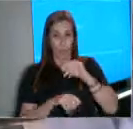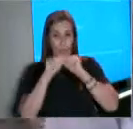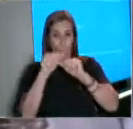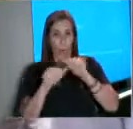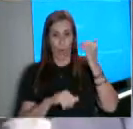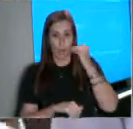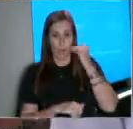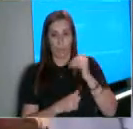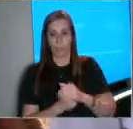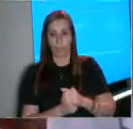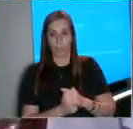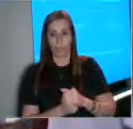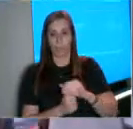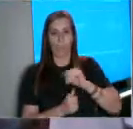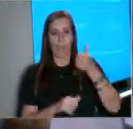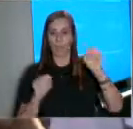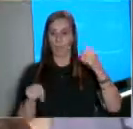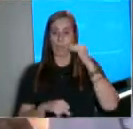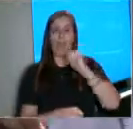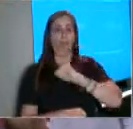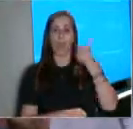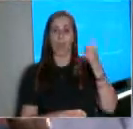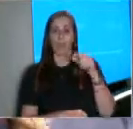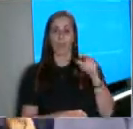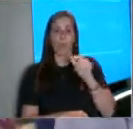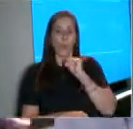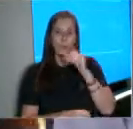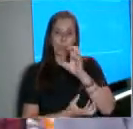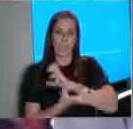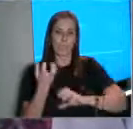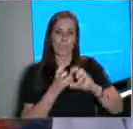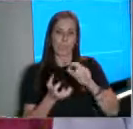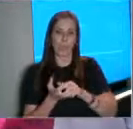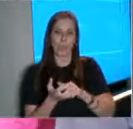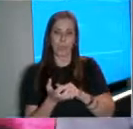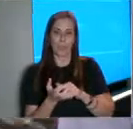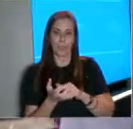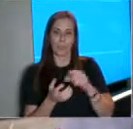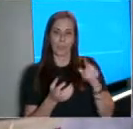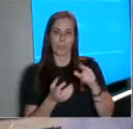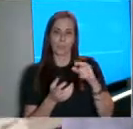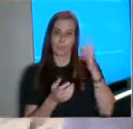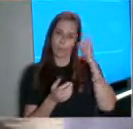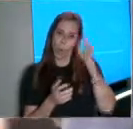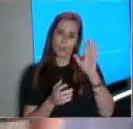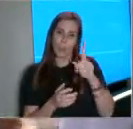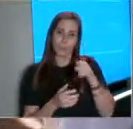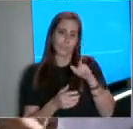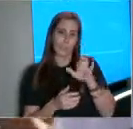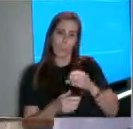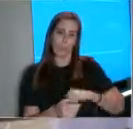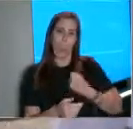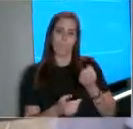עליו? אחלה טראמפ שבעולם. תשמע, הוא לא רצה להסתבך, אז זה סוג של מחשבה מסוימת, אבל זה גם